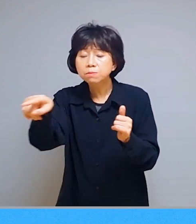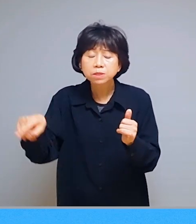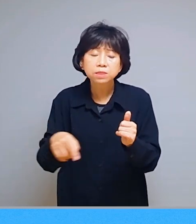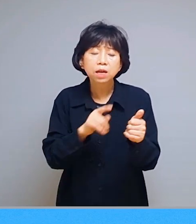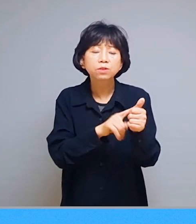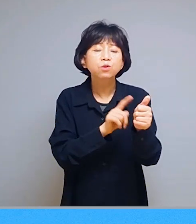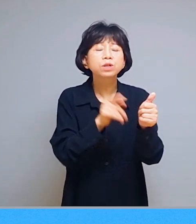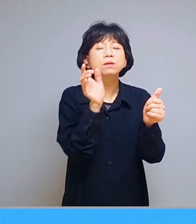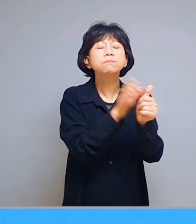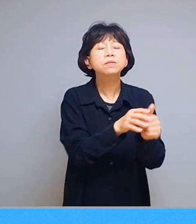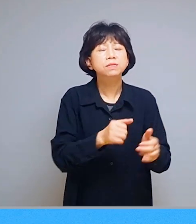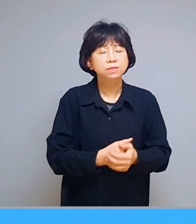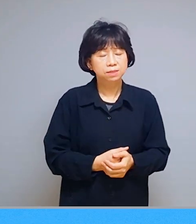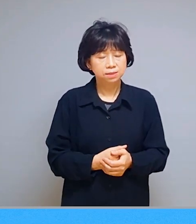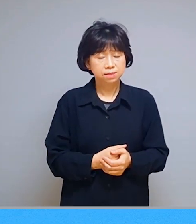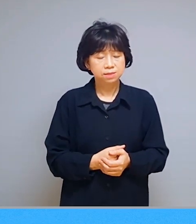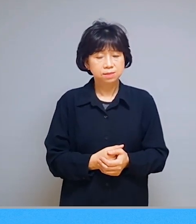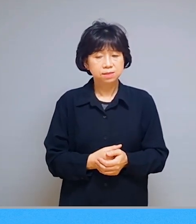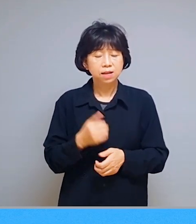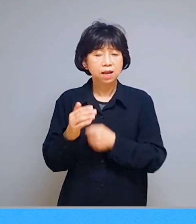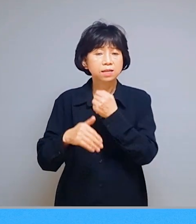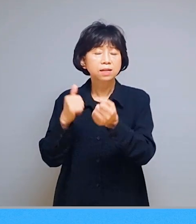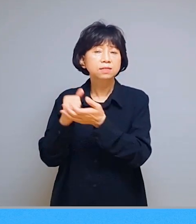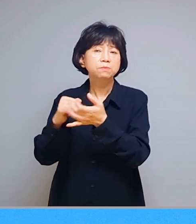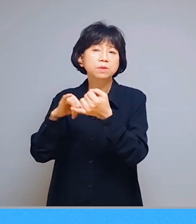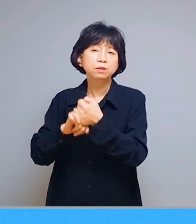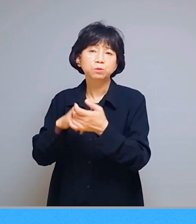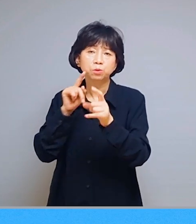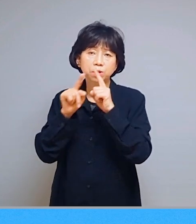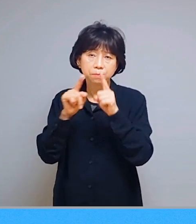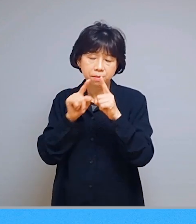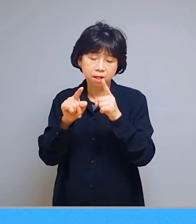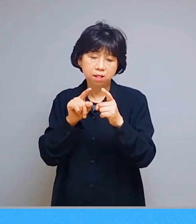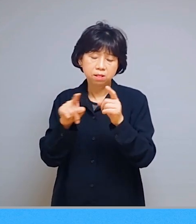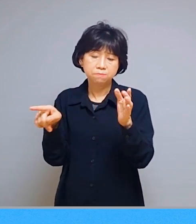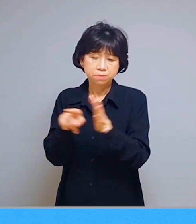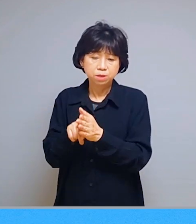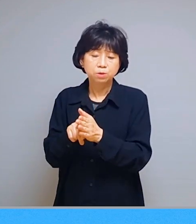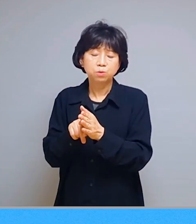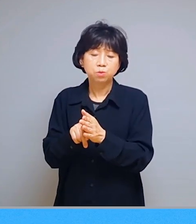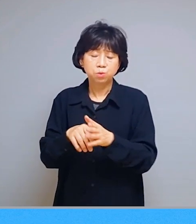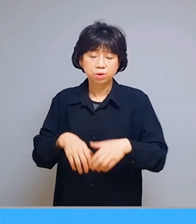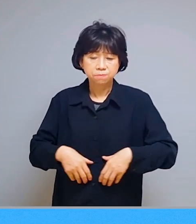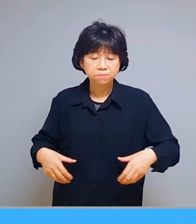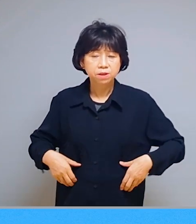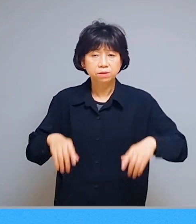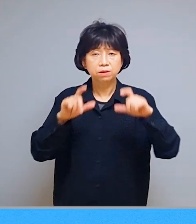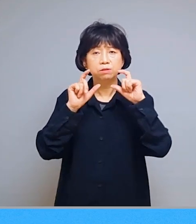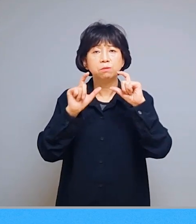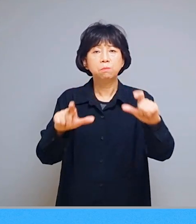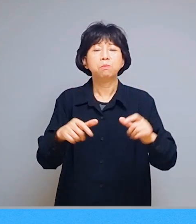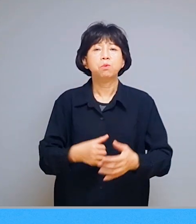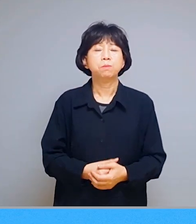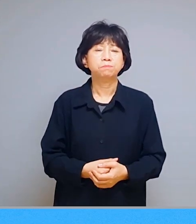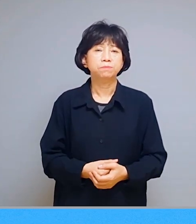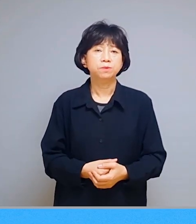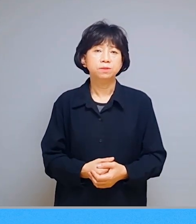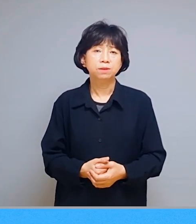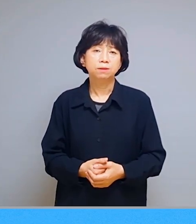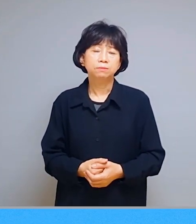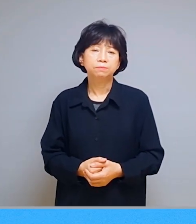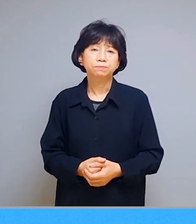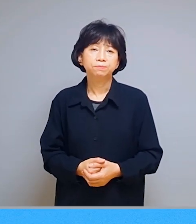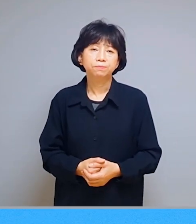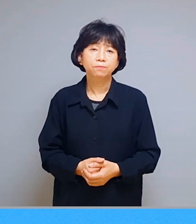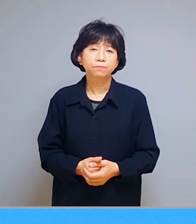가지. 그렇기 때문에 하나님의 이 약속의 말씀을 믿고 담대하게 바울이 그들 앞에서 선포한